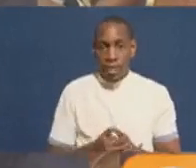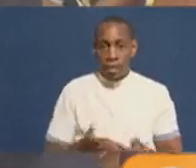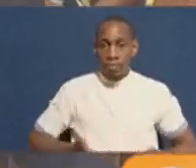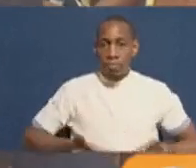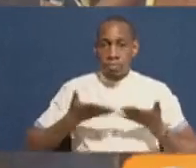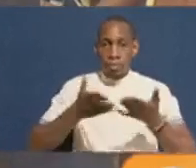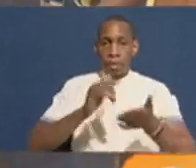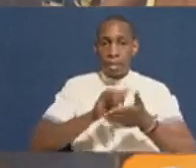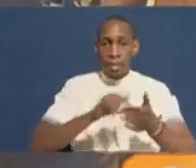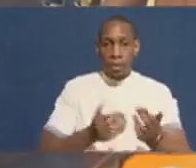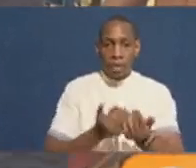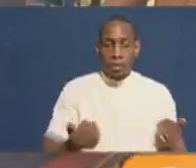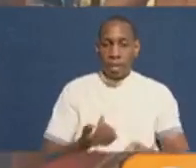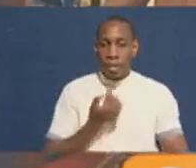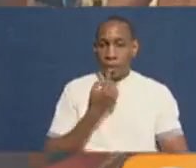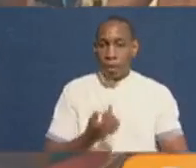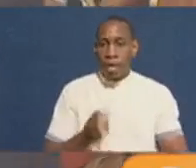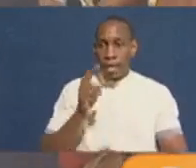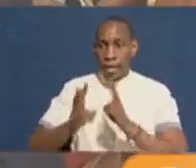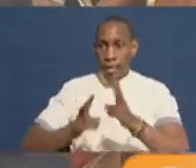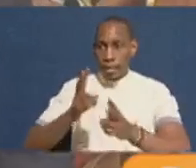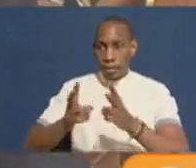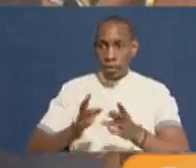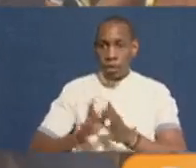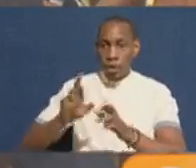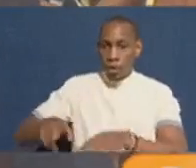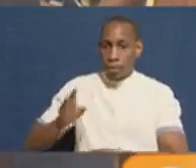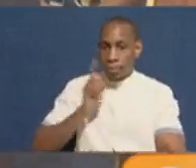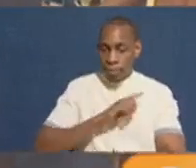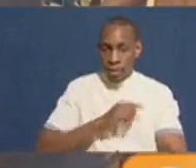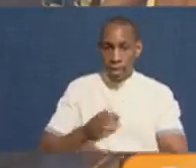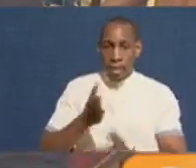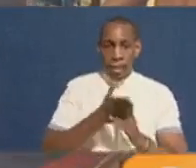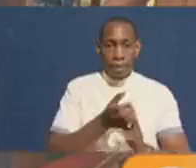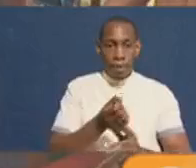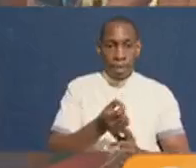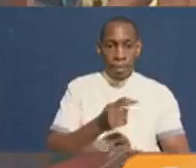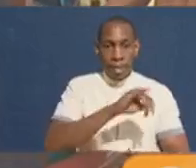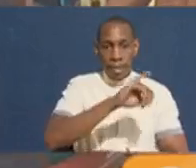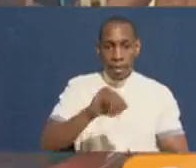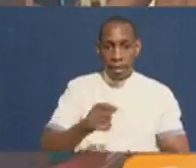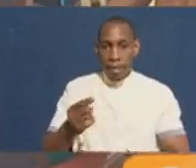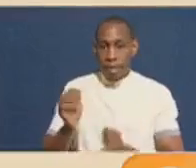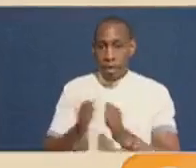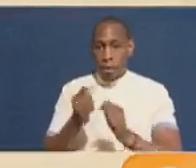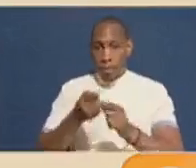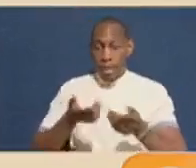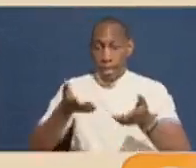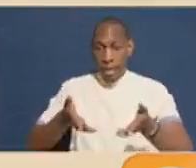alieleza kwamba watoto 122 wamenajisiwa kati ya mwezi Januari na Oktoba mwaka huu.